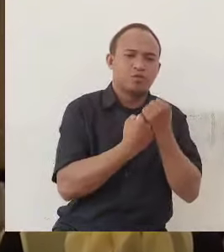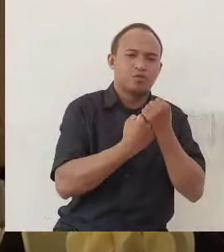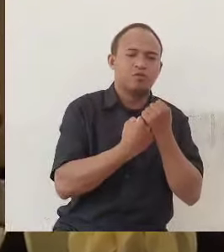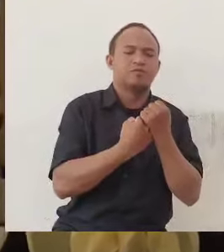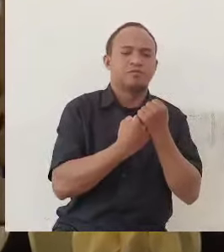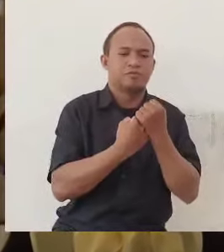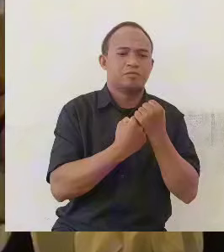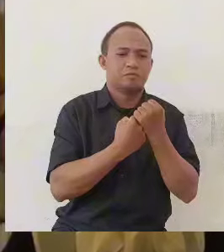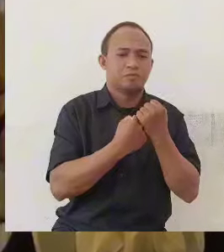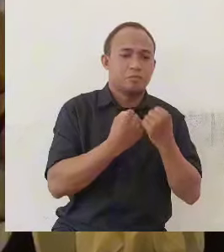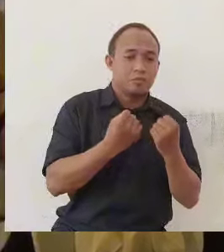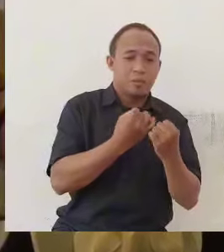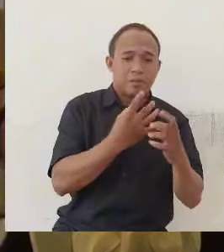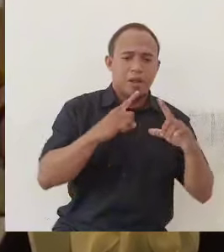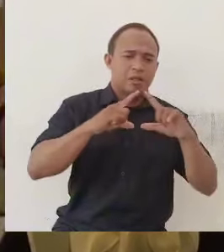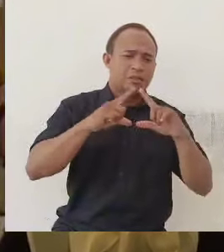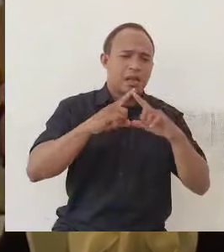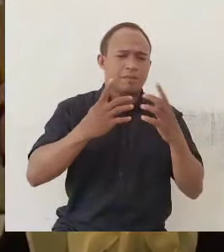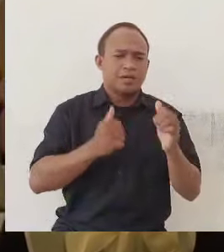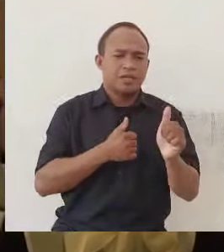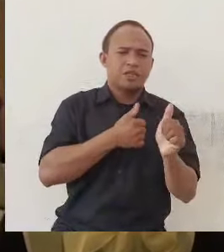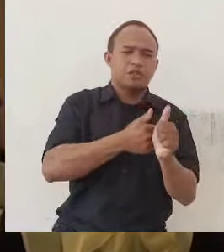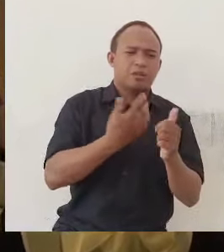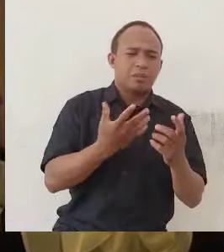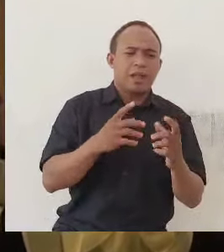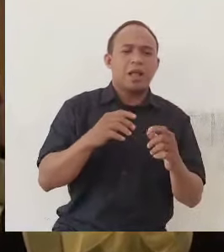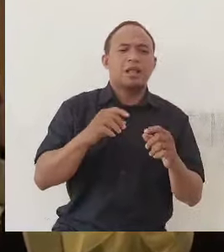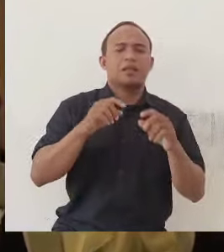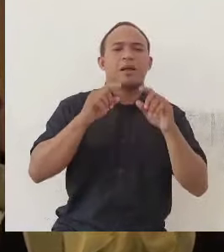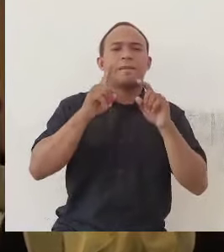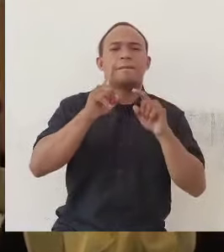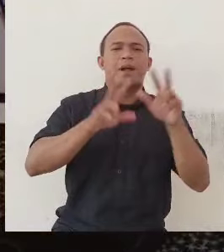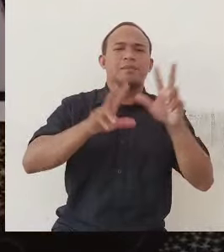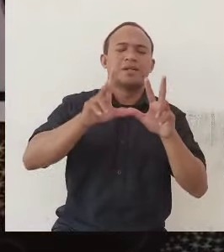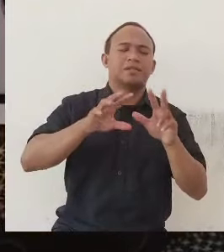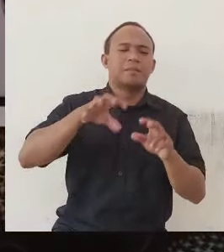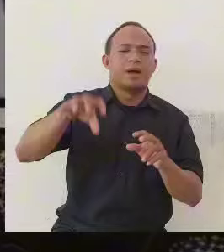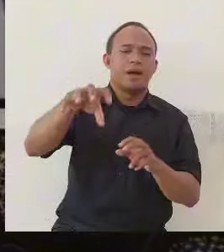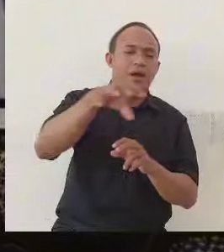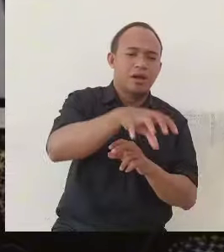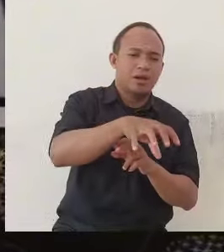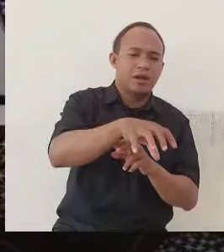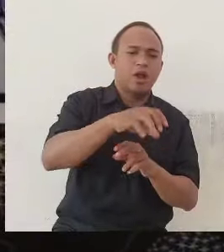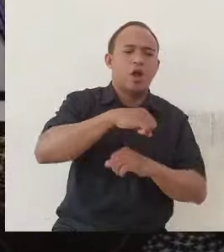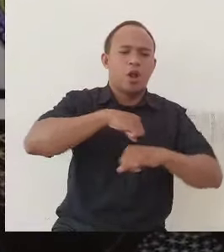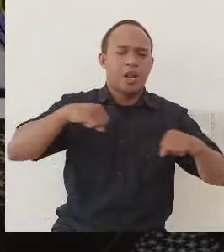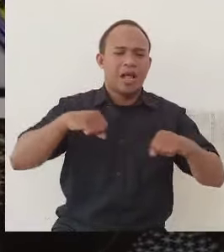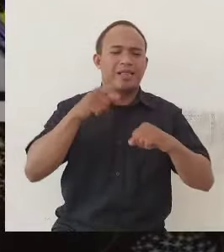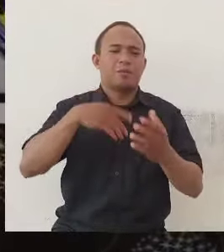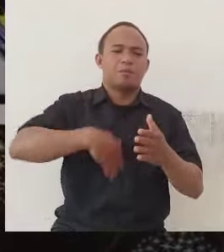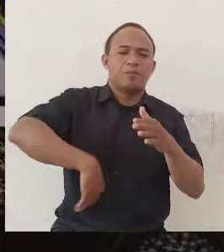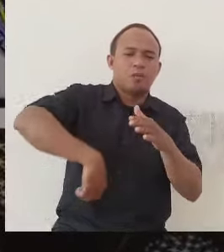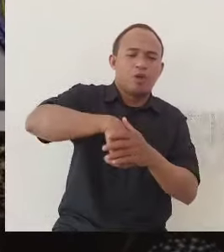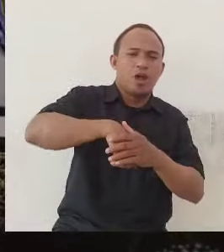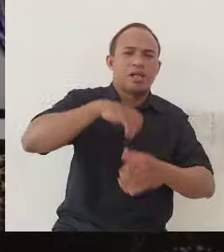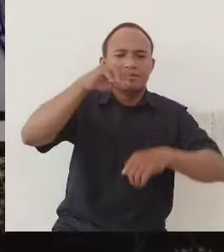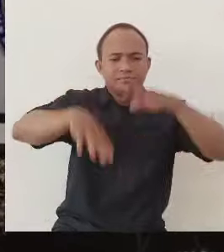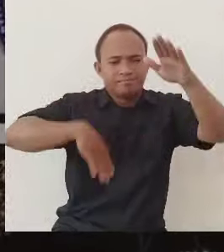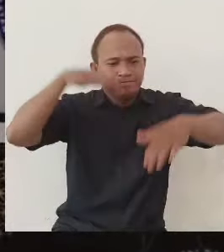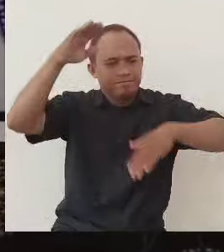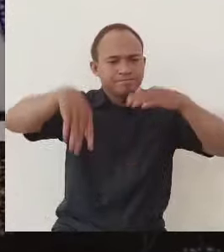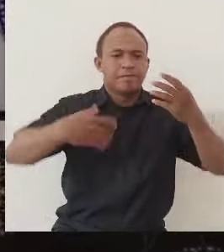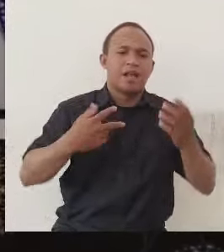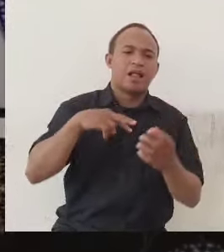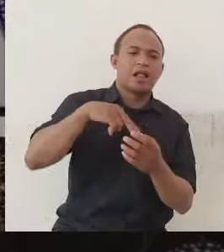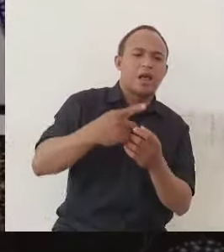tim pendukung. Atlet tersebut akan mengikuti pertandingan pada 18 cabang olahraga, yaitu atletik, renang, sepak